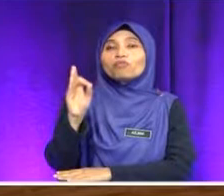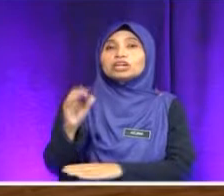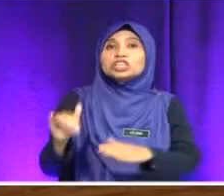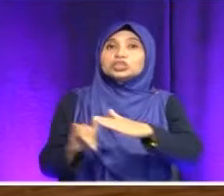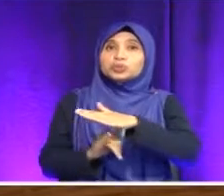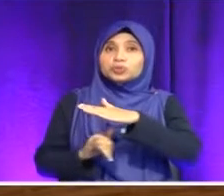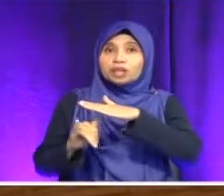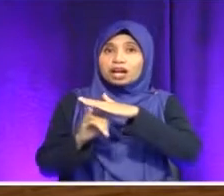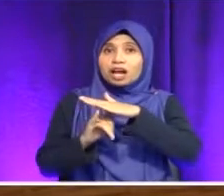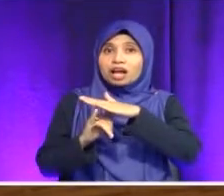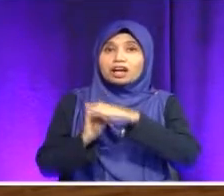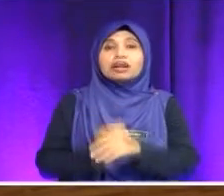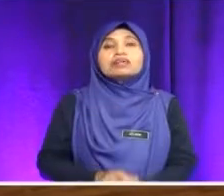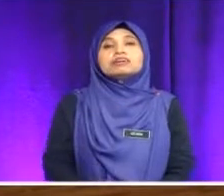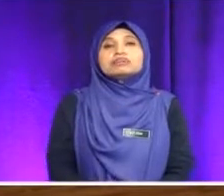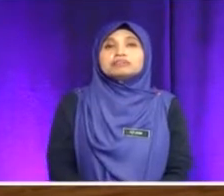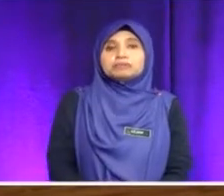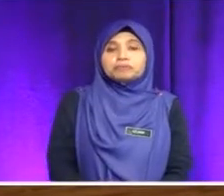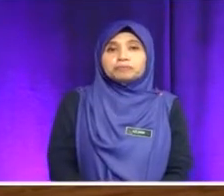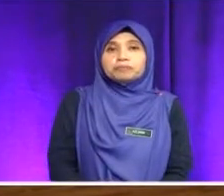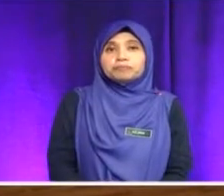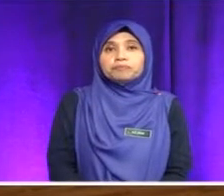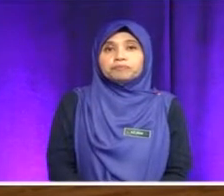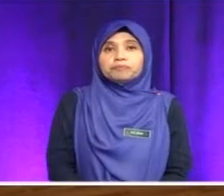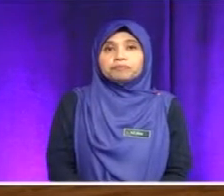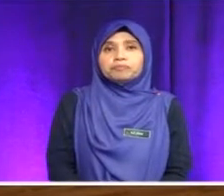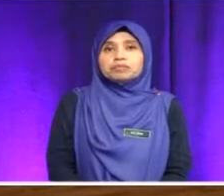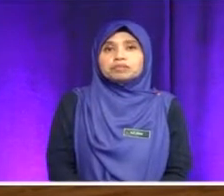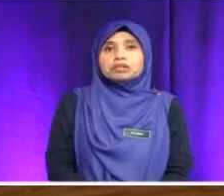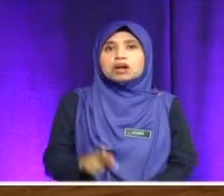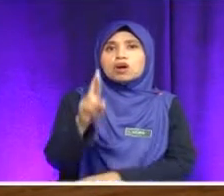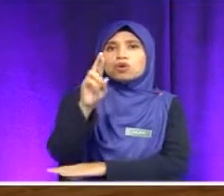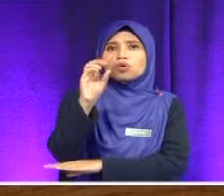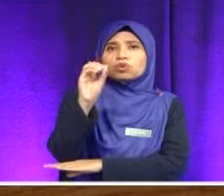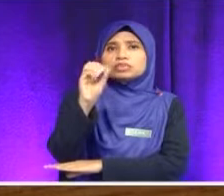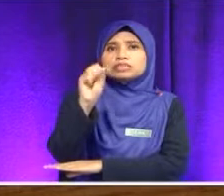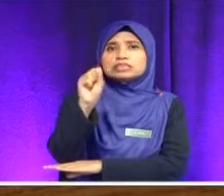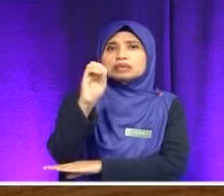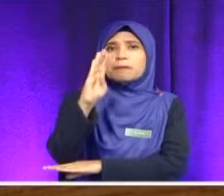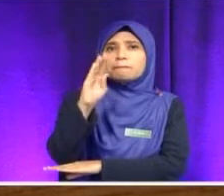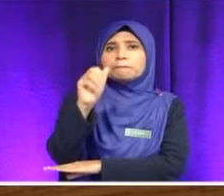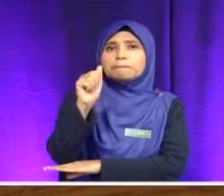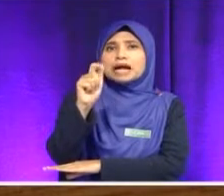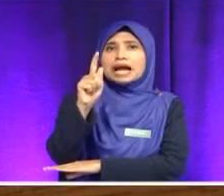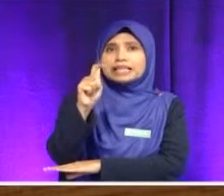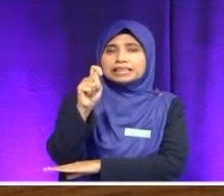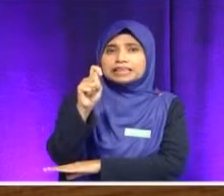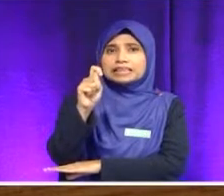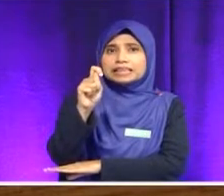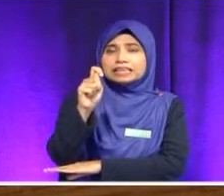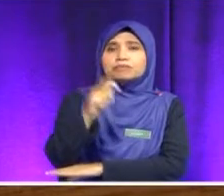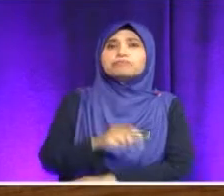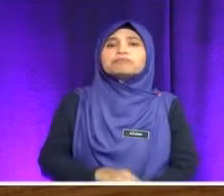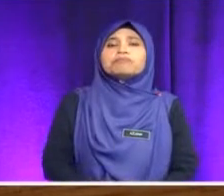Oke ini contoh Hai kemudian kita ada rothbard on the ground